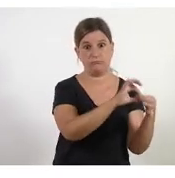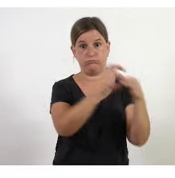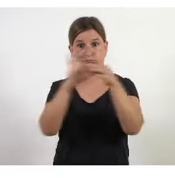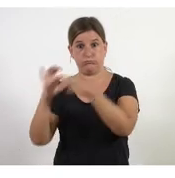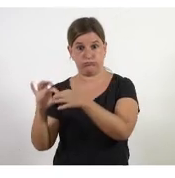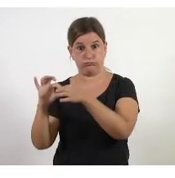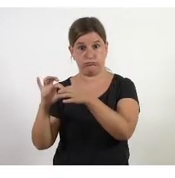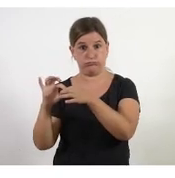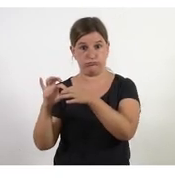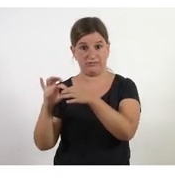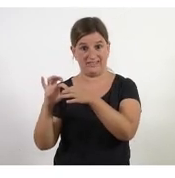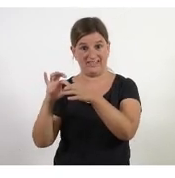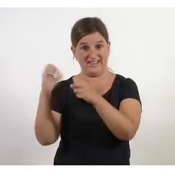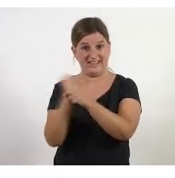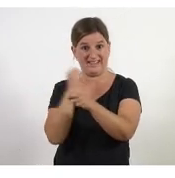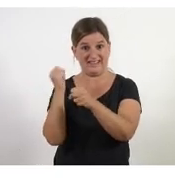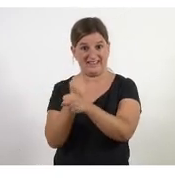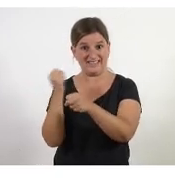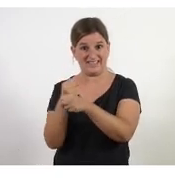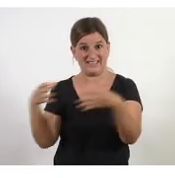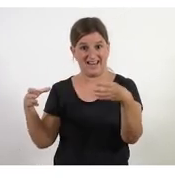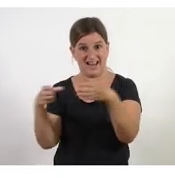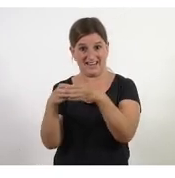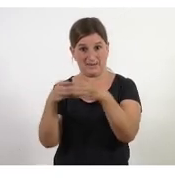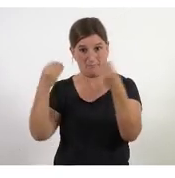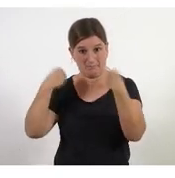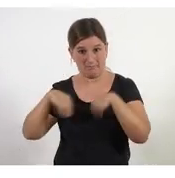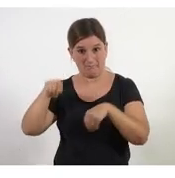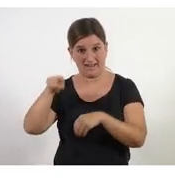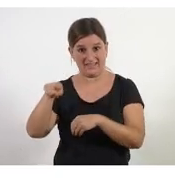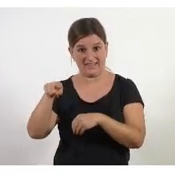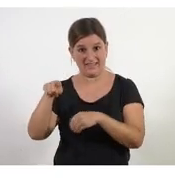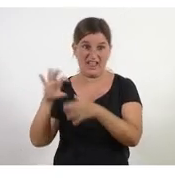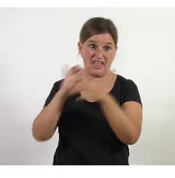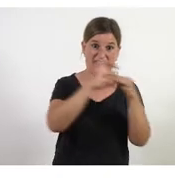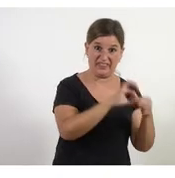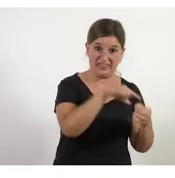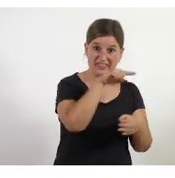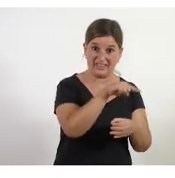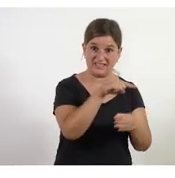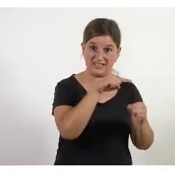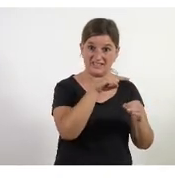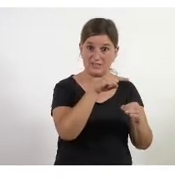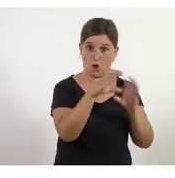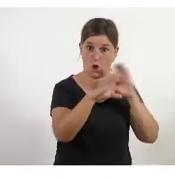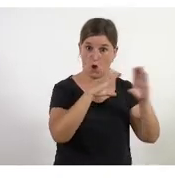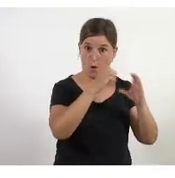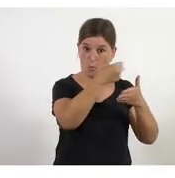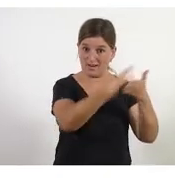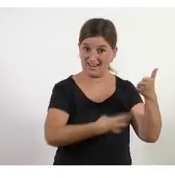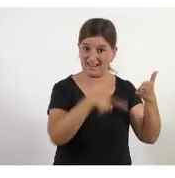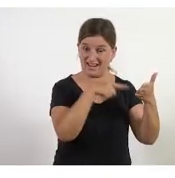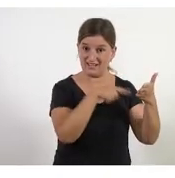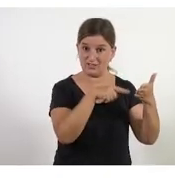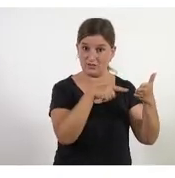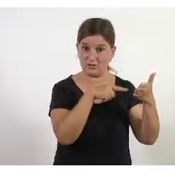tasques de l'equip dintre de les nostres aplicacions de comunicacions, aquest traduir els emails